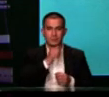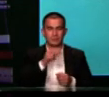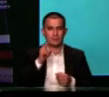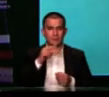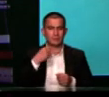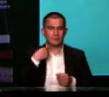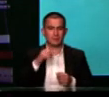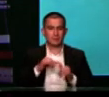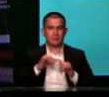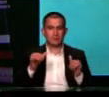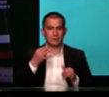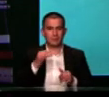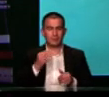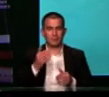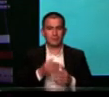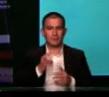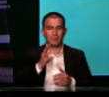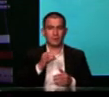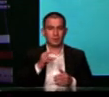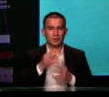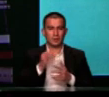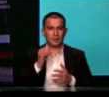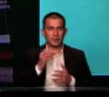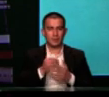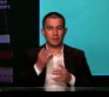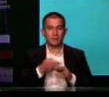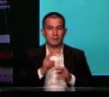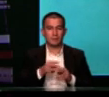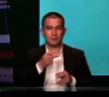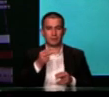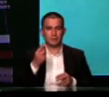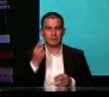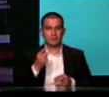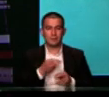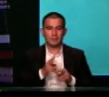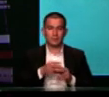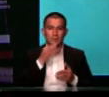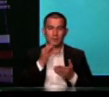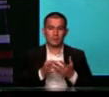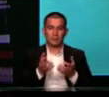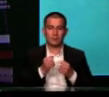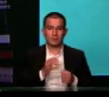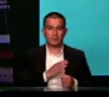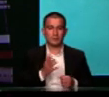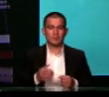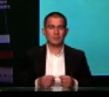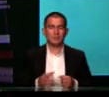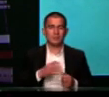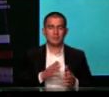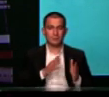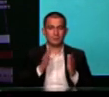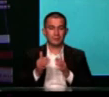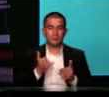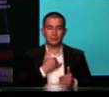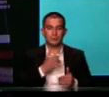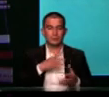d ko'paytiruv y mod n barobar 1 tenglamani qanoatlantiruvchi qilib tanlab olinardi va natijada